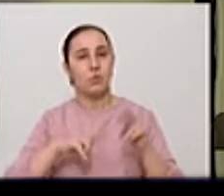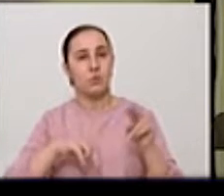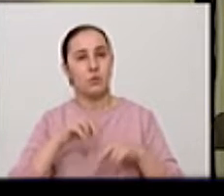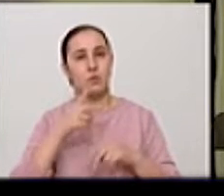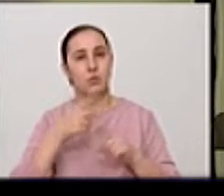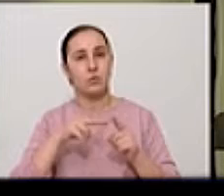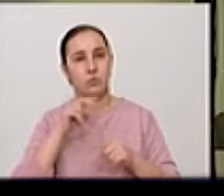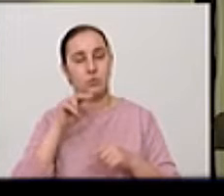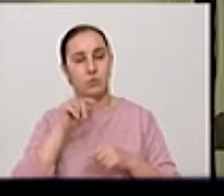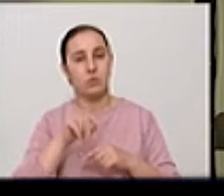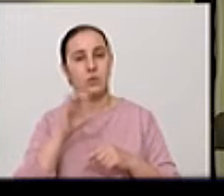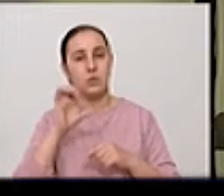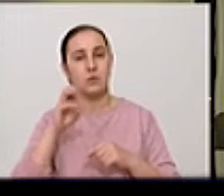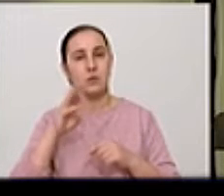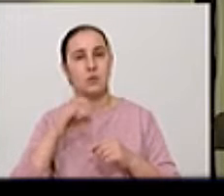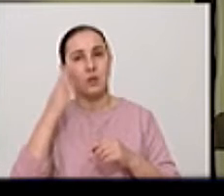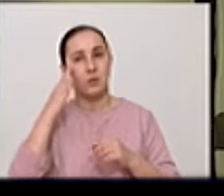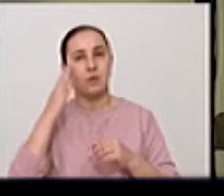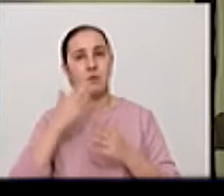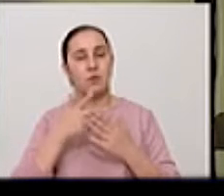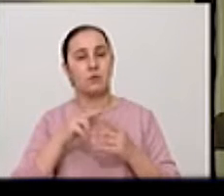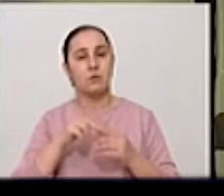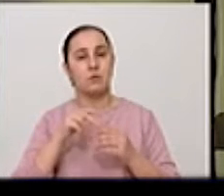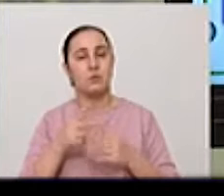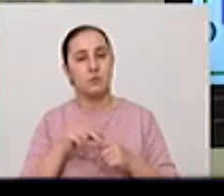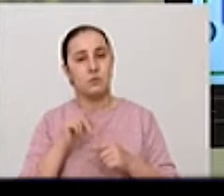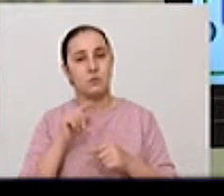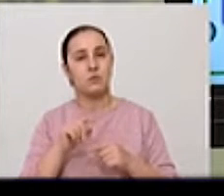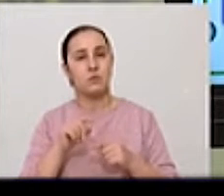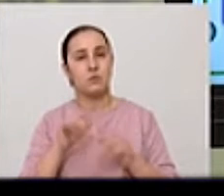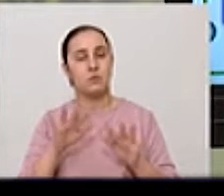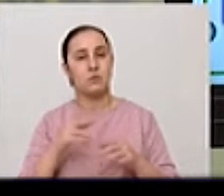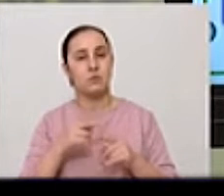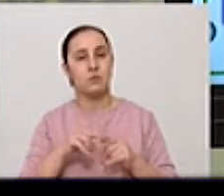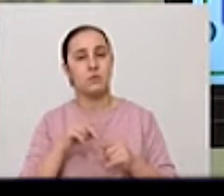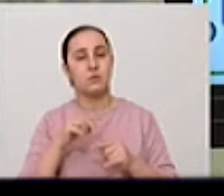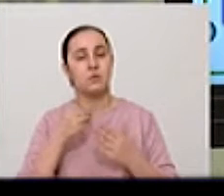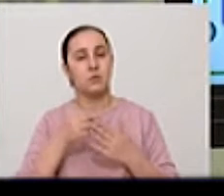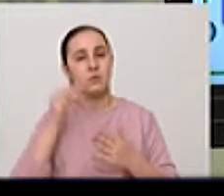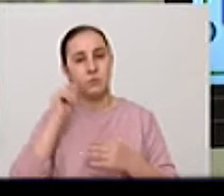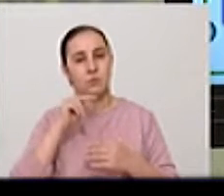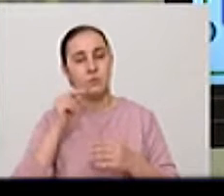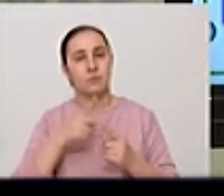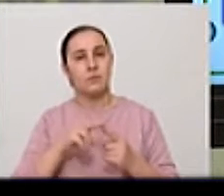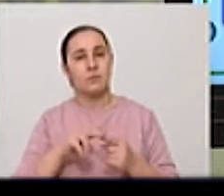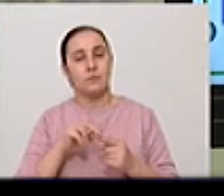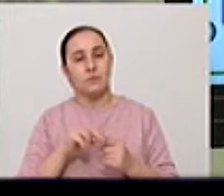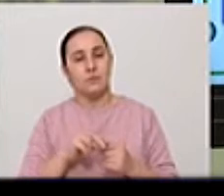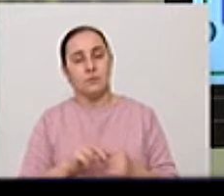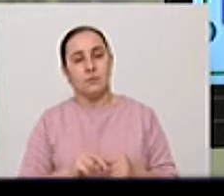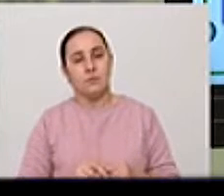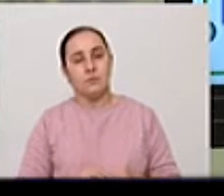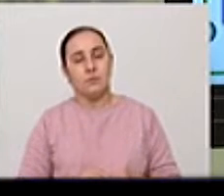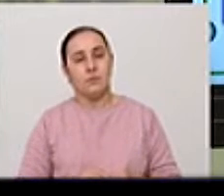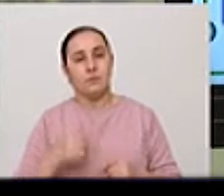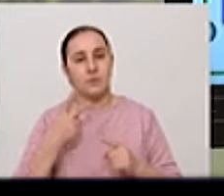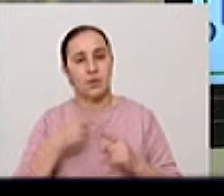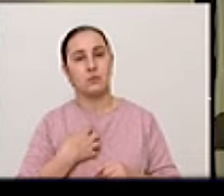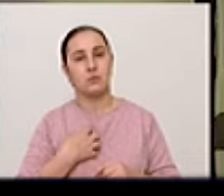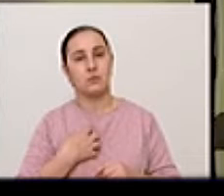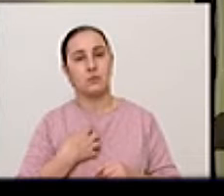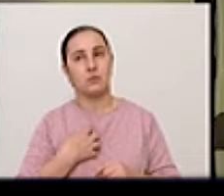shu stansiyaning ilm-fan taraqqiyoti uchun o'rni qay darajada? Endi bugungi mavzuimizning